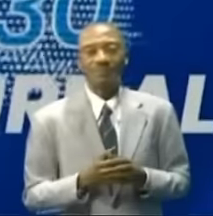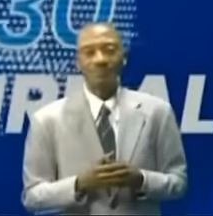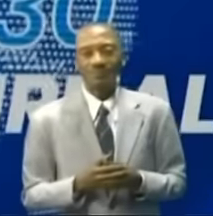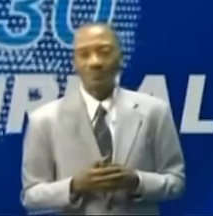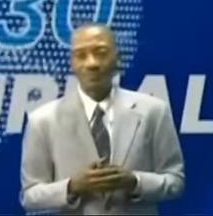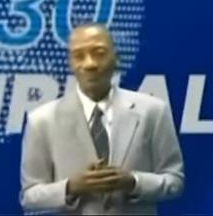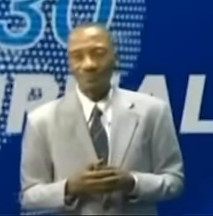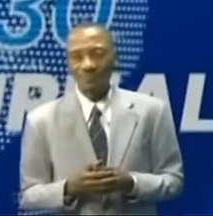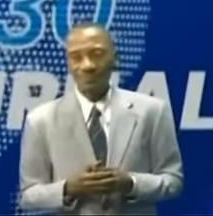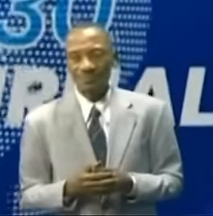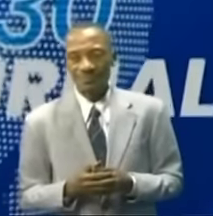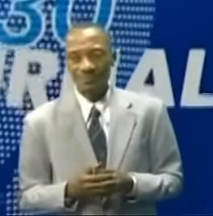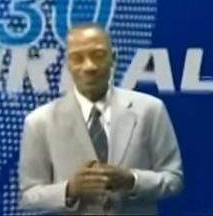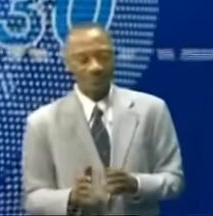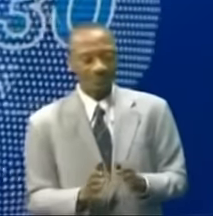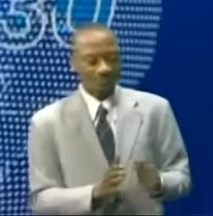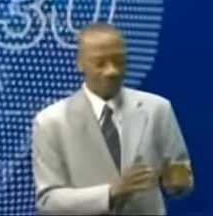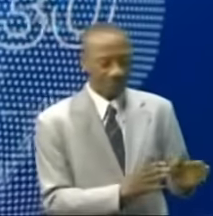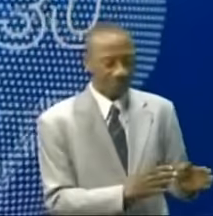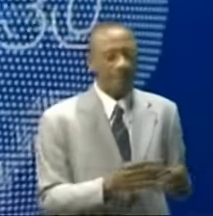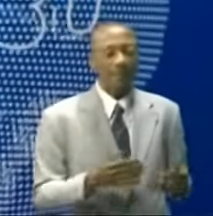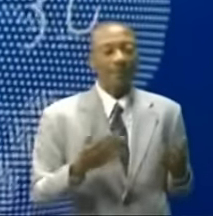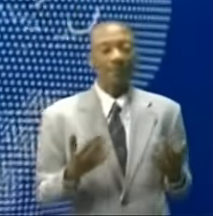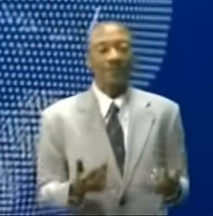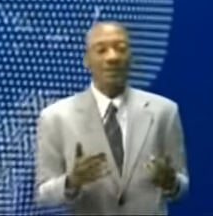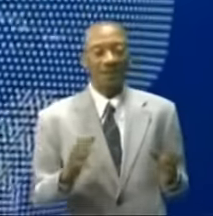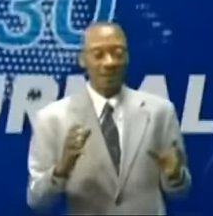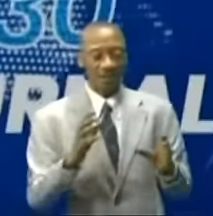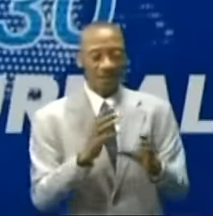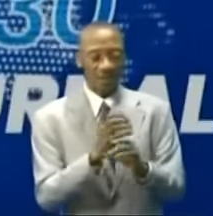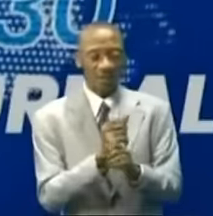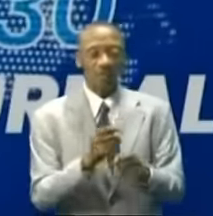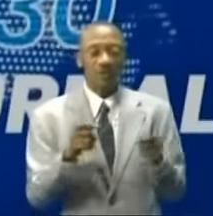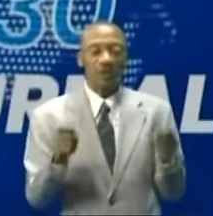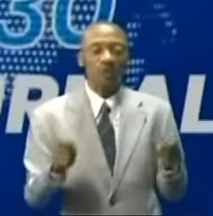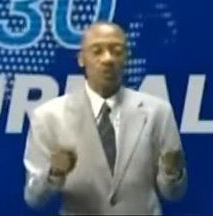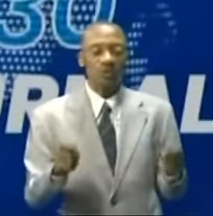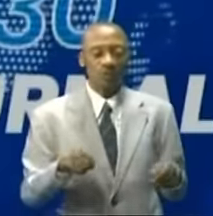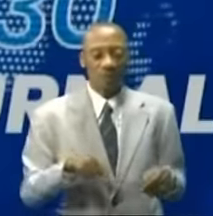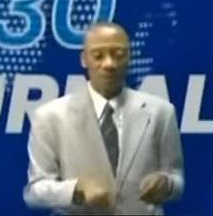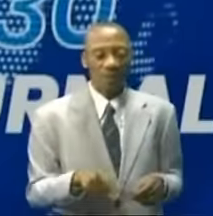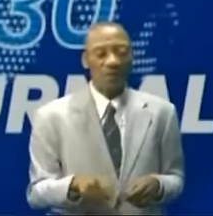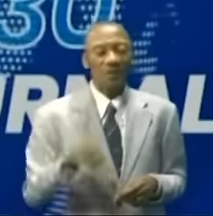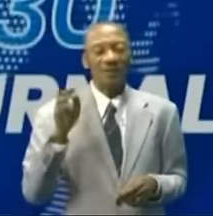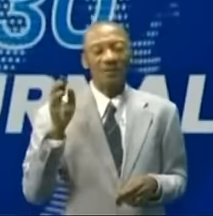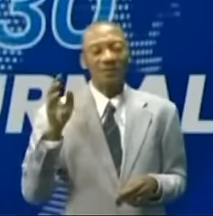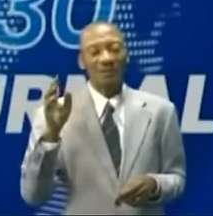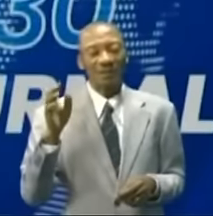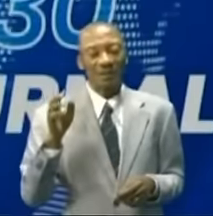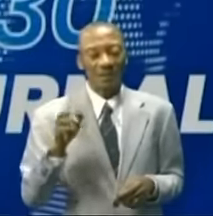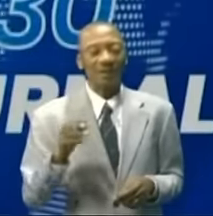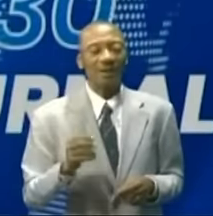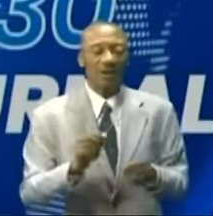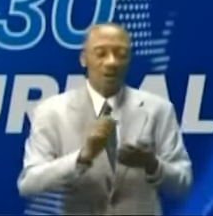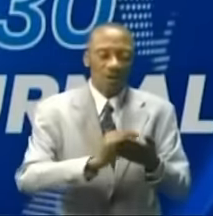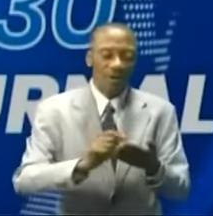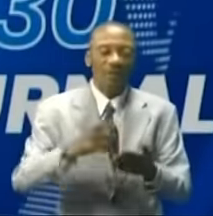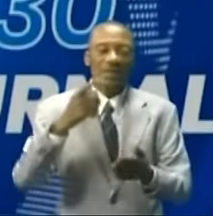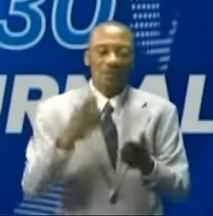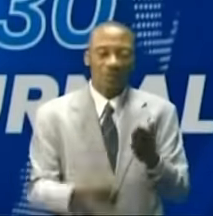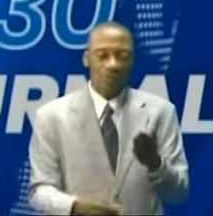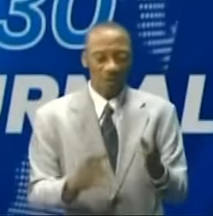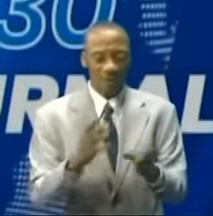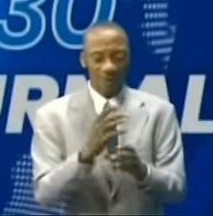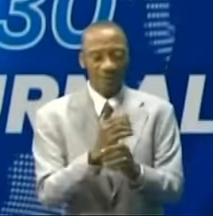Place à la revue des presse à présent avec Ndolo Demazou avec les contenus développés dans les journaux Paris en